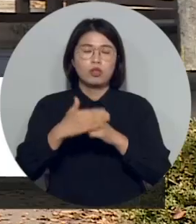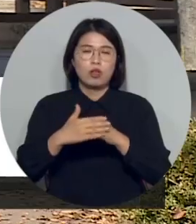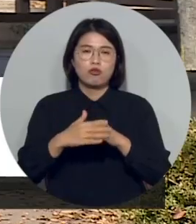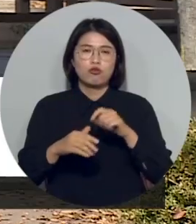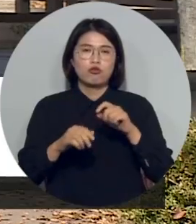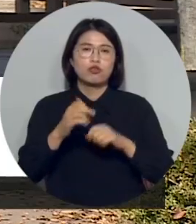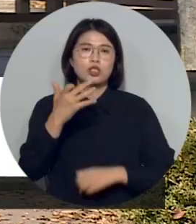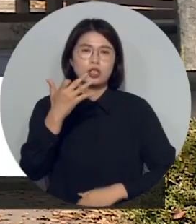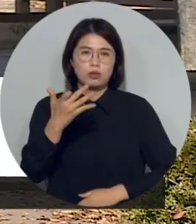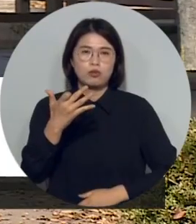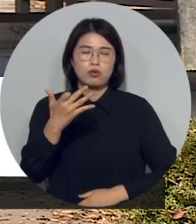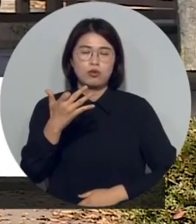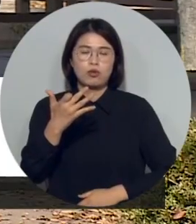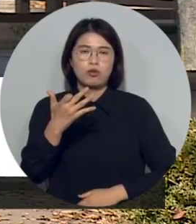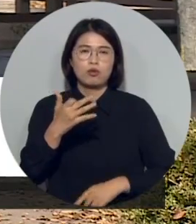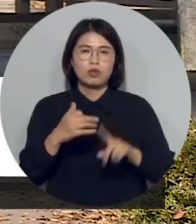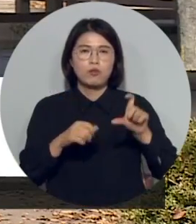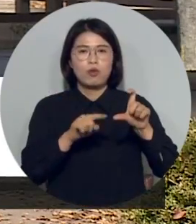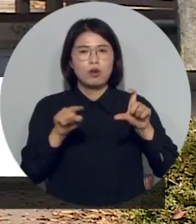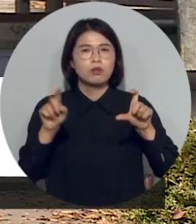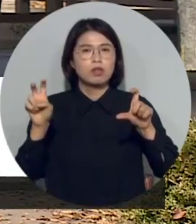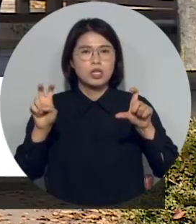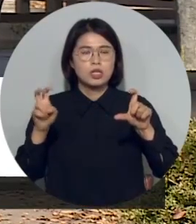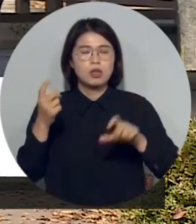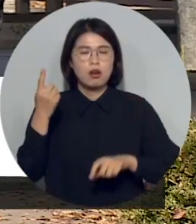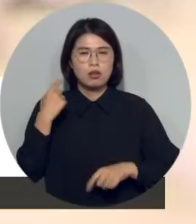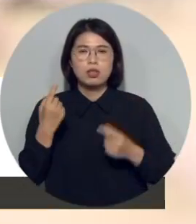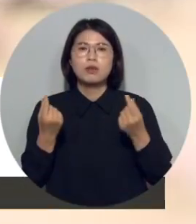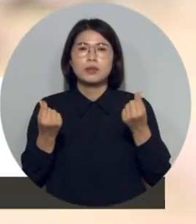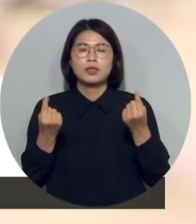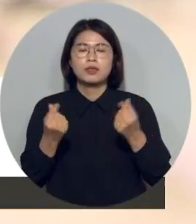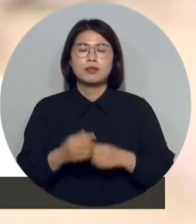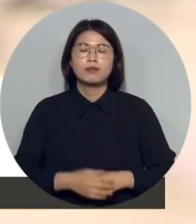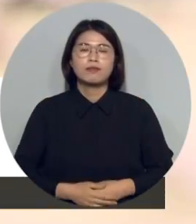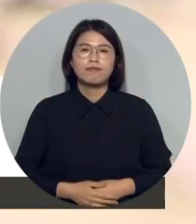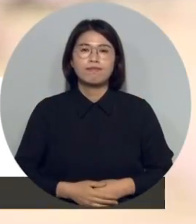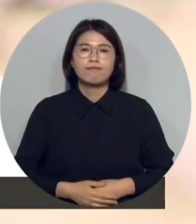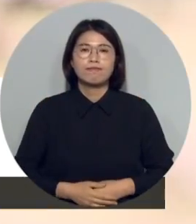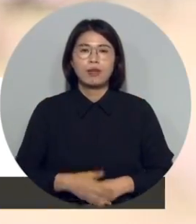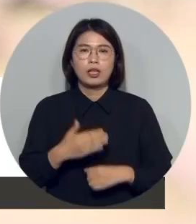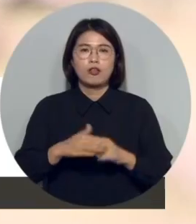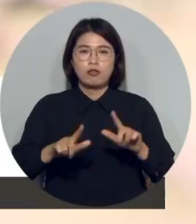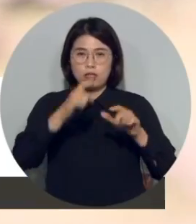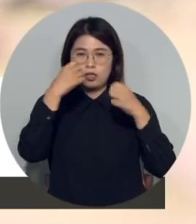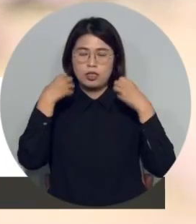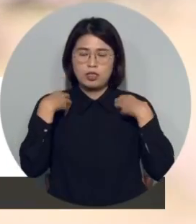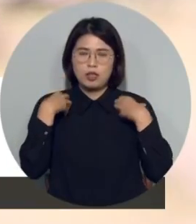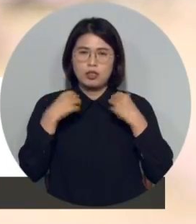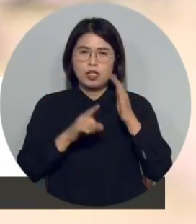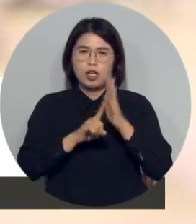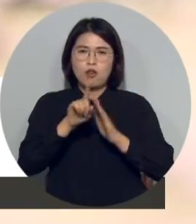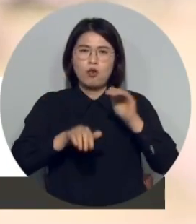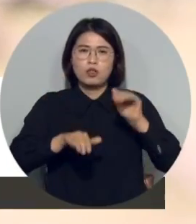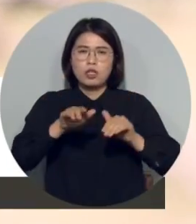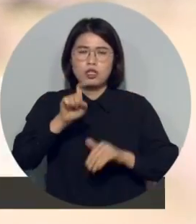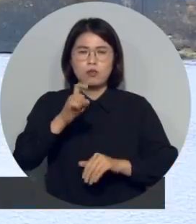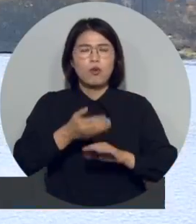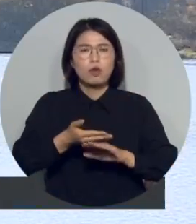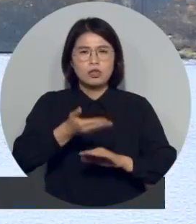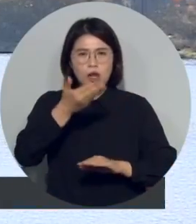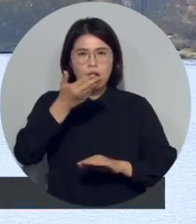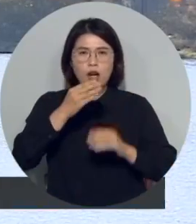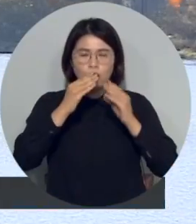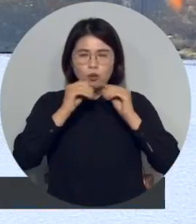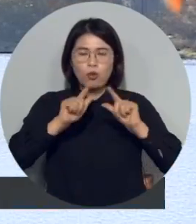19도 를 비롯해 15도에서 20도 로 어제와 비슷하겠습니다 대국이 상점은 일교차가 10도 이상 되겠고